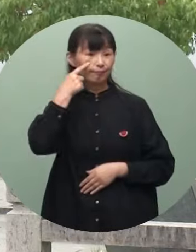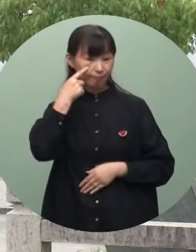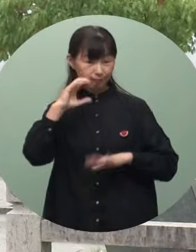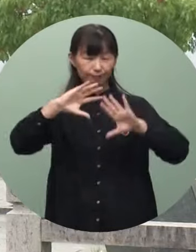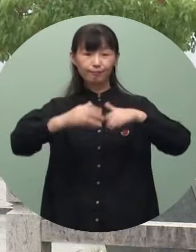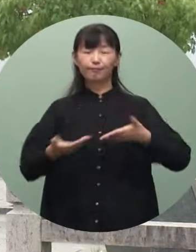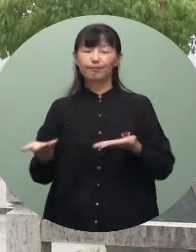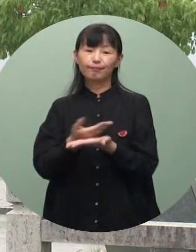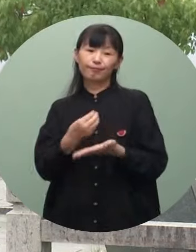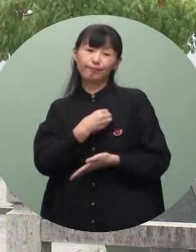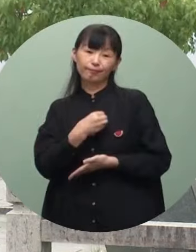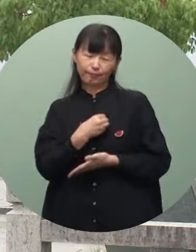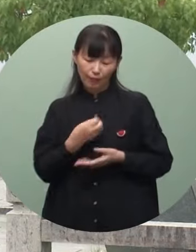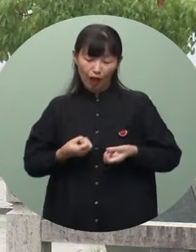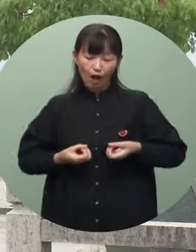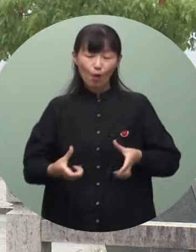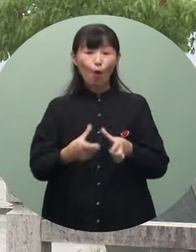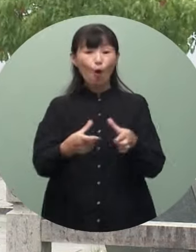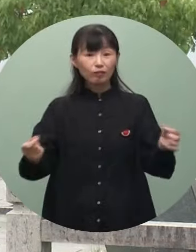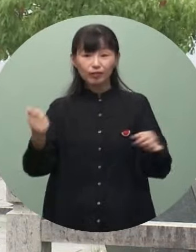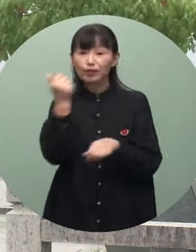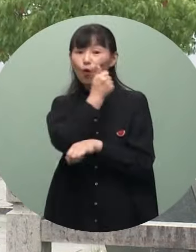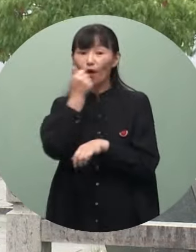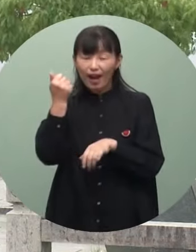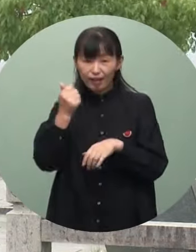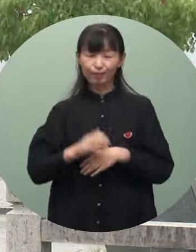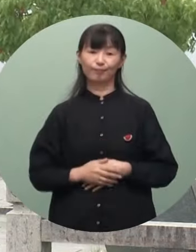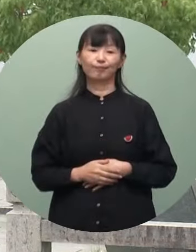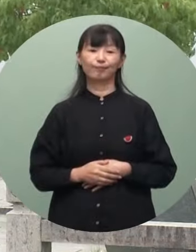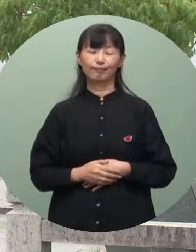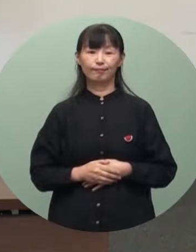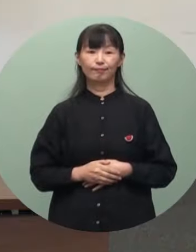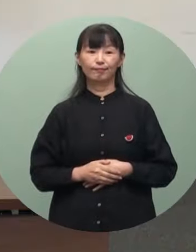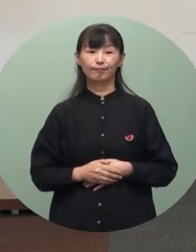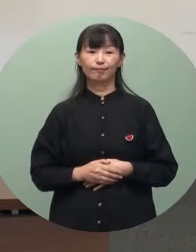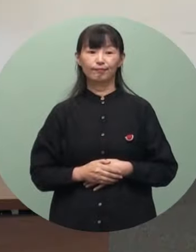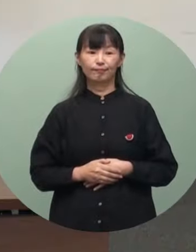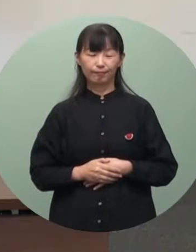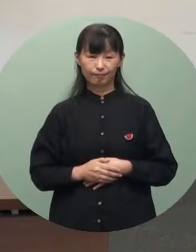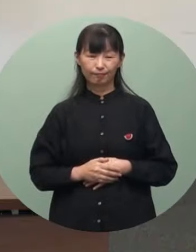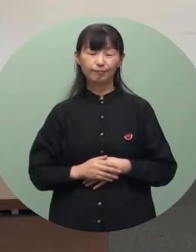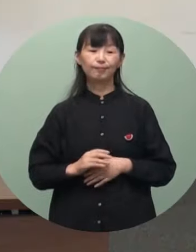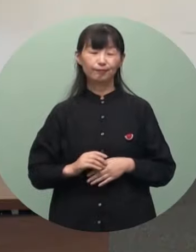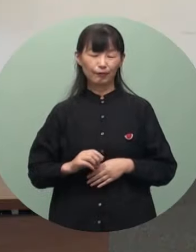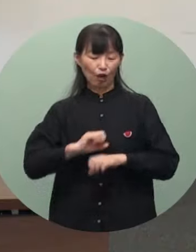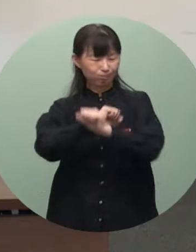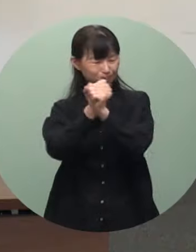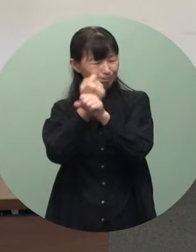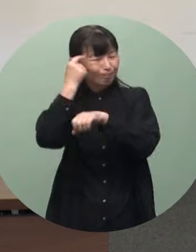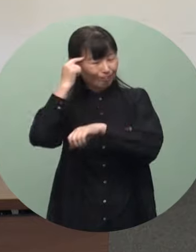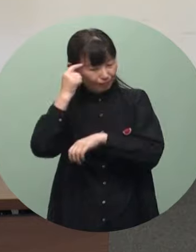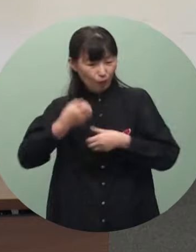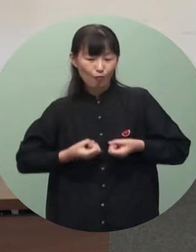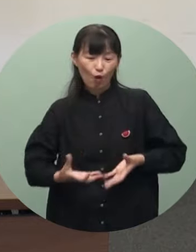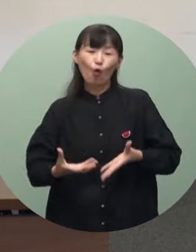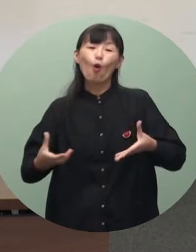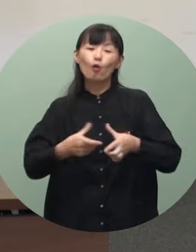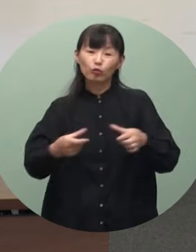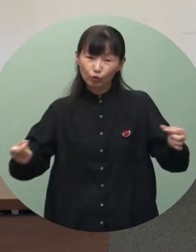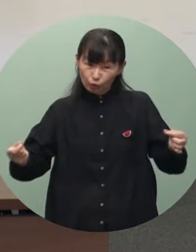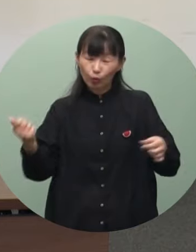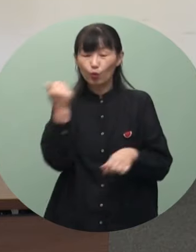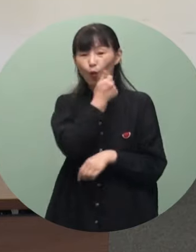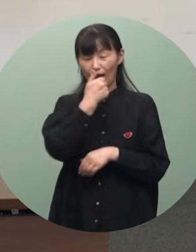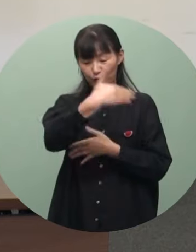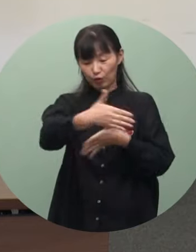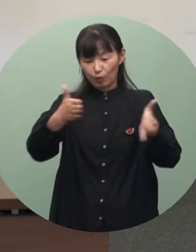1つ目は国際交流員による母国の紹介です。 国際交流員が趣向を凝らし母国を紹介するブースを